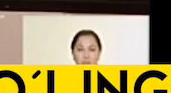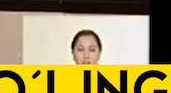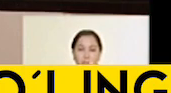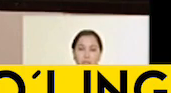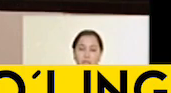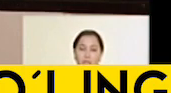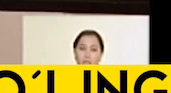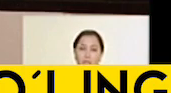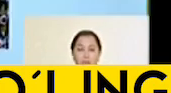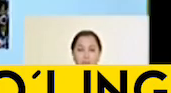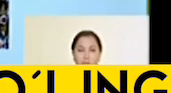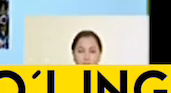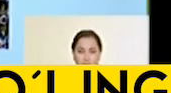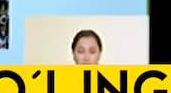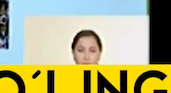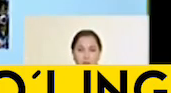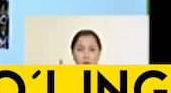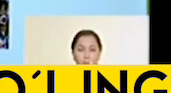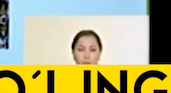Ya'ni darsligimizdagi